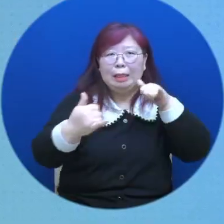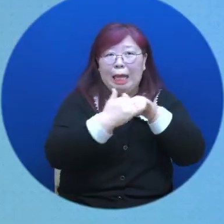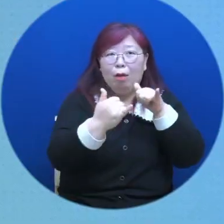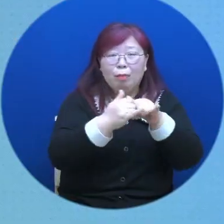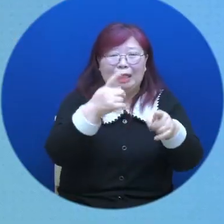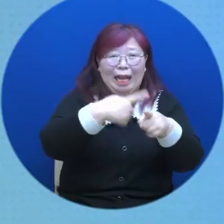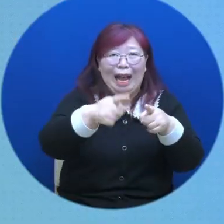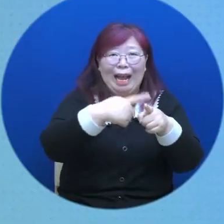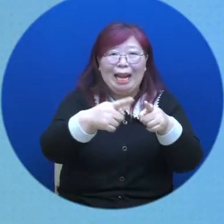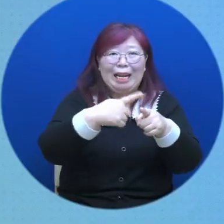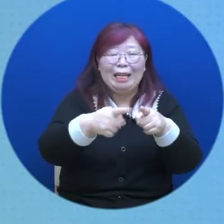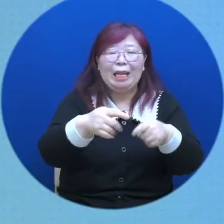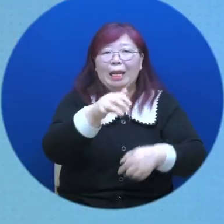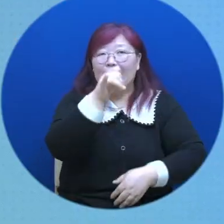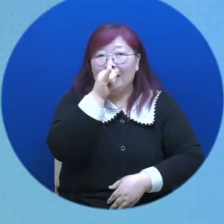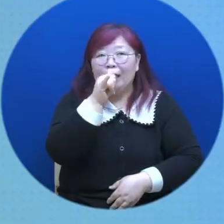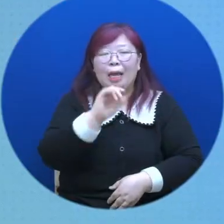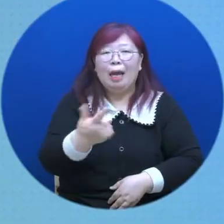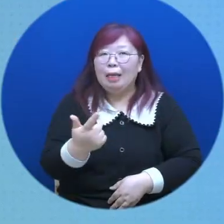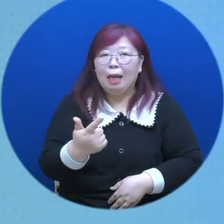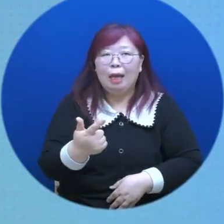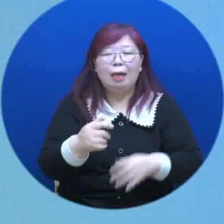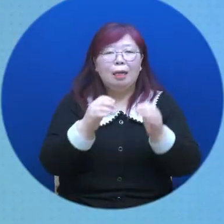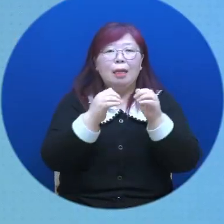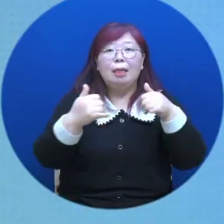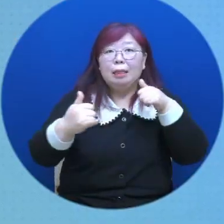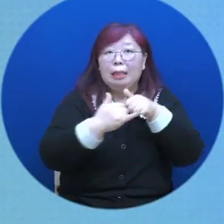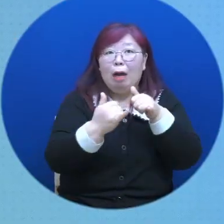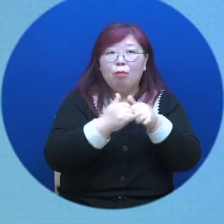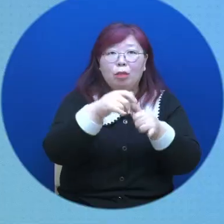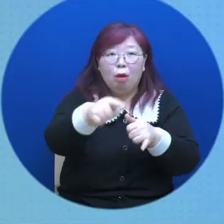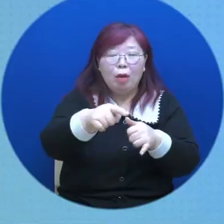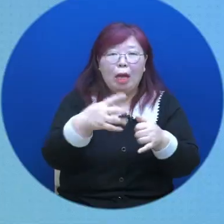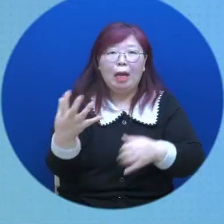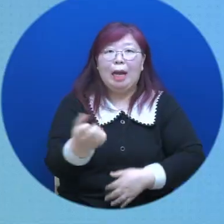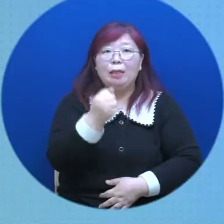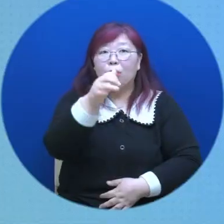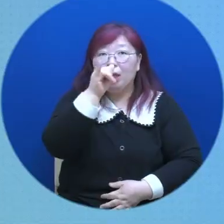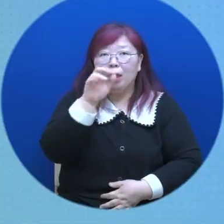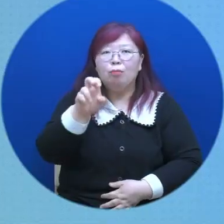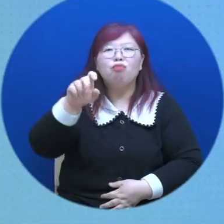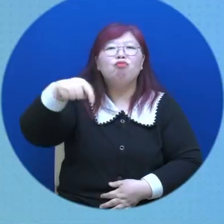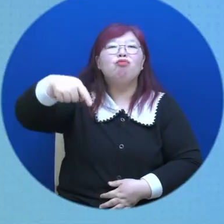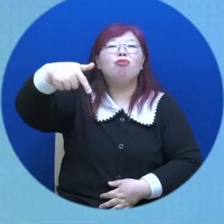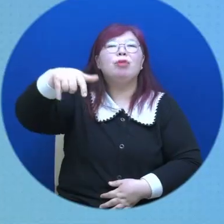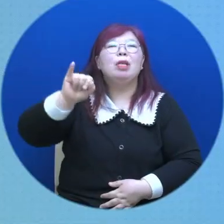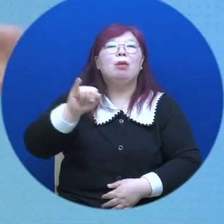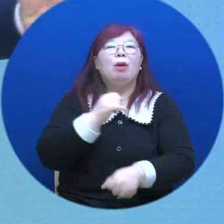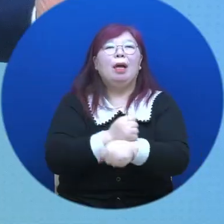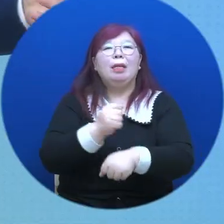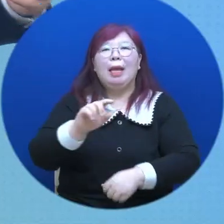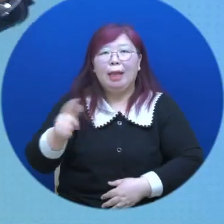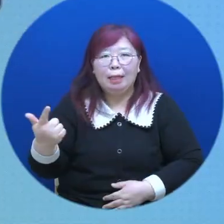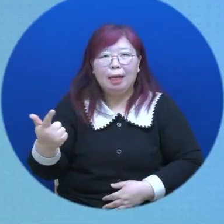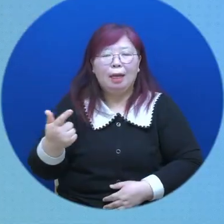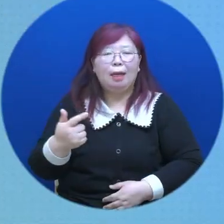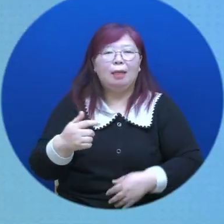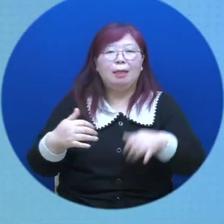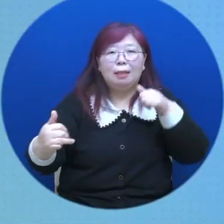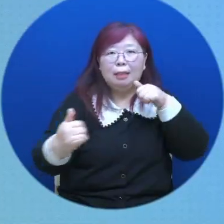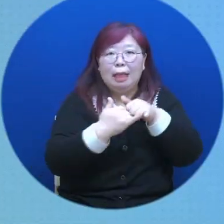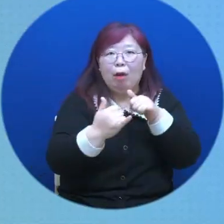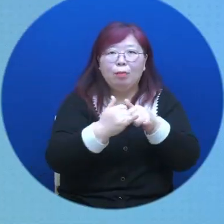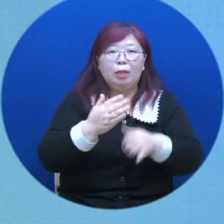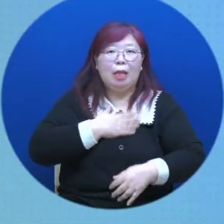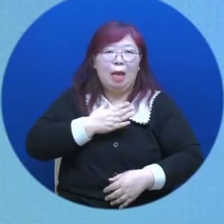것이 아니다. 싸움은 너희들이 든 칼과 창으로 말미암아 싸우는 것이 아니다. 싸움은